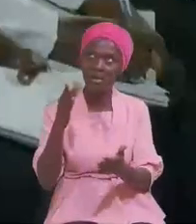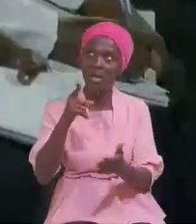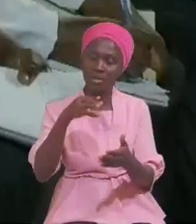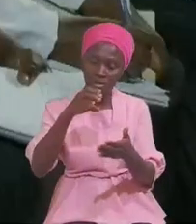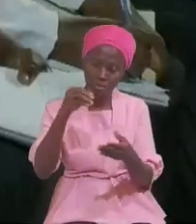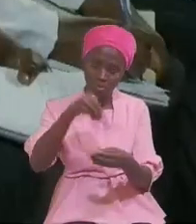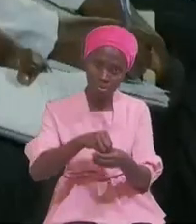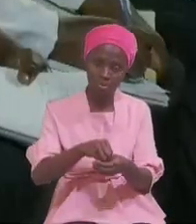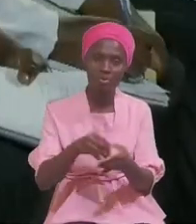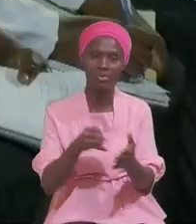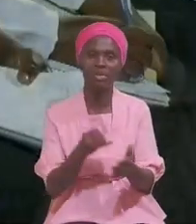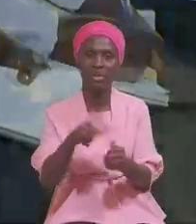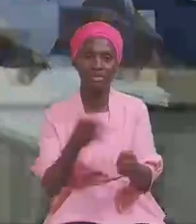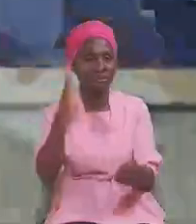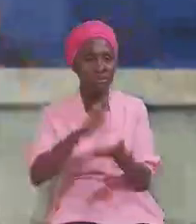bien. Seigneur, regarde ceci.